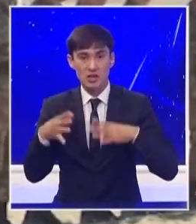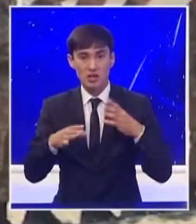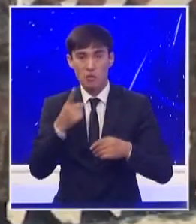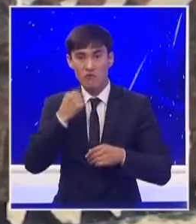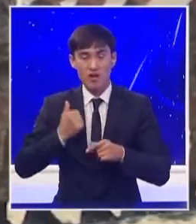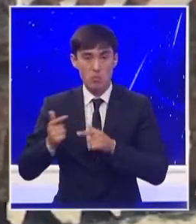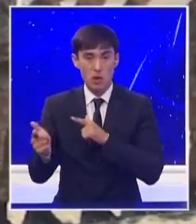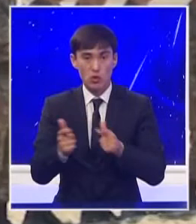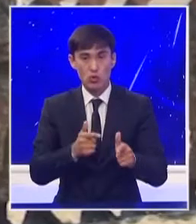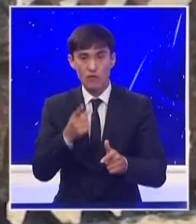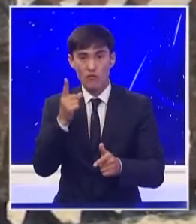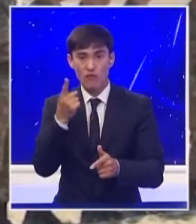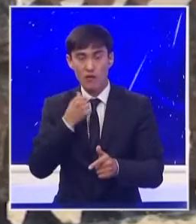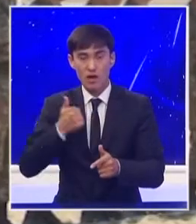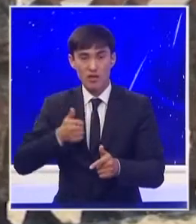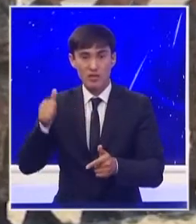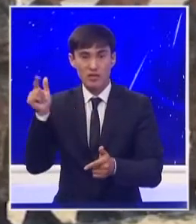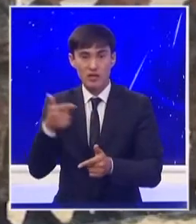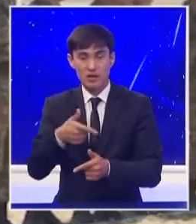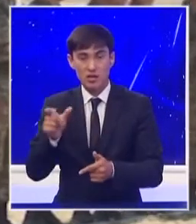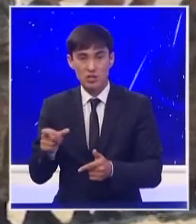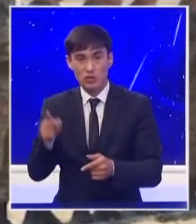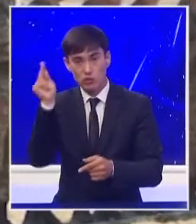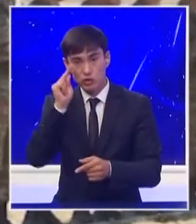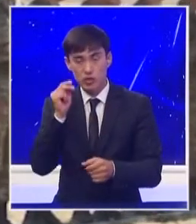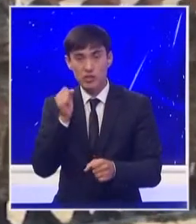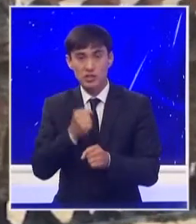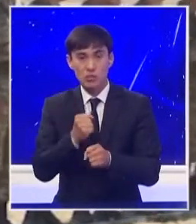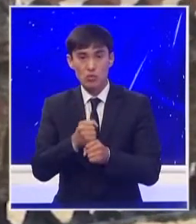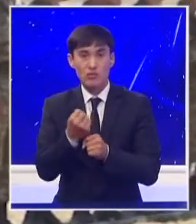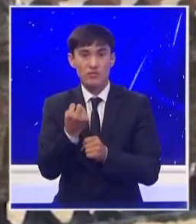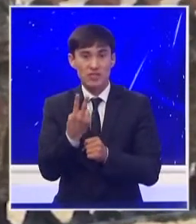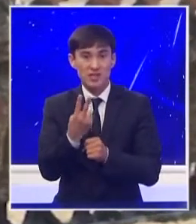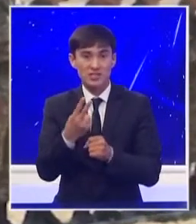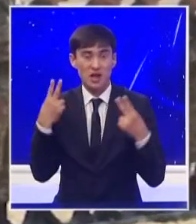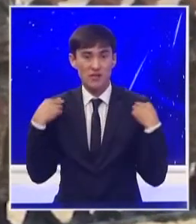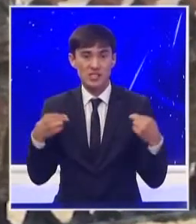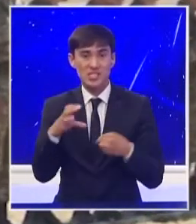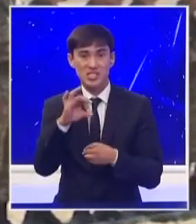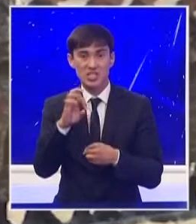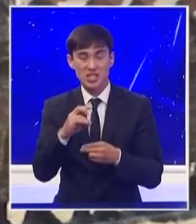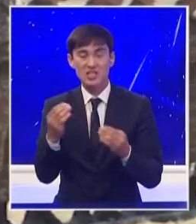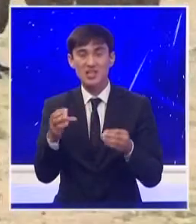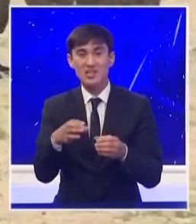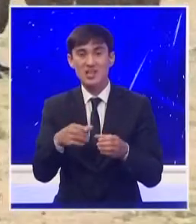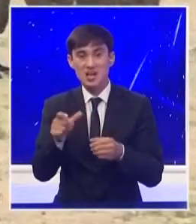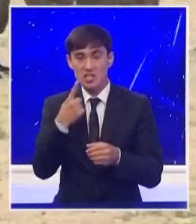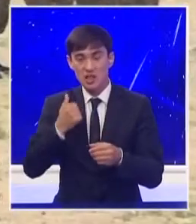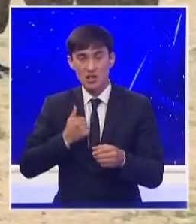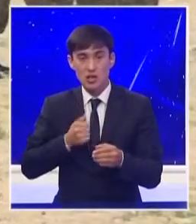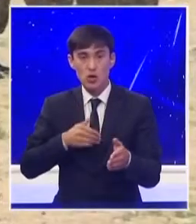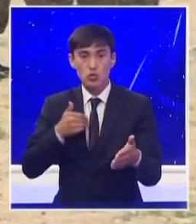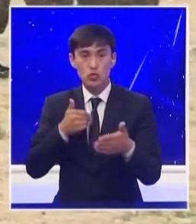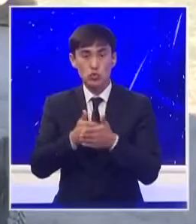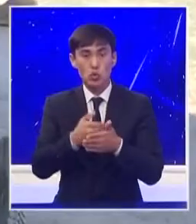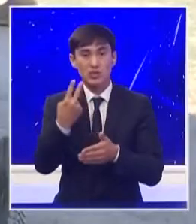военной переподготовке военнообязанных граждан. В учениях задействованы 12 офицеров, сержантский состав и рядовые. Они продлятся до